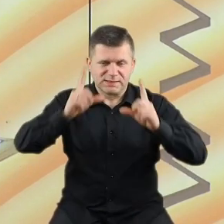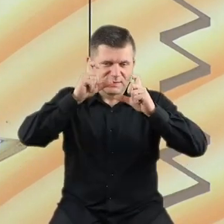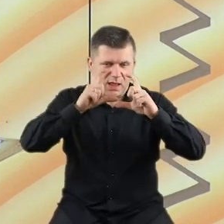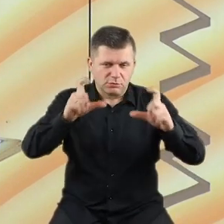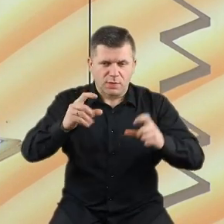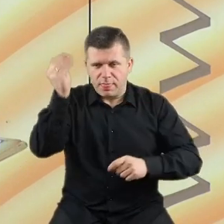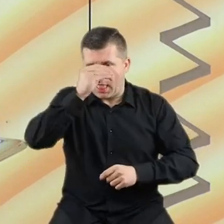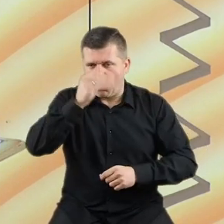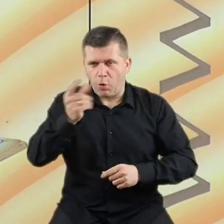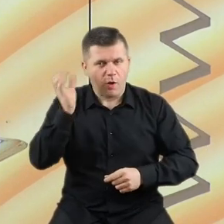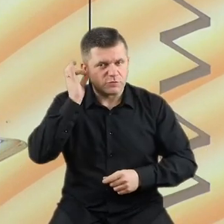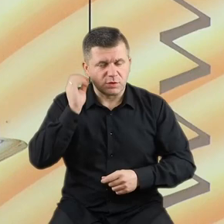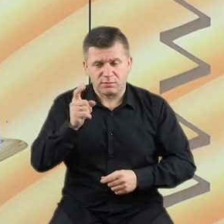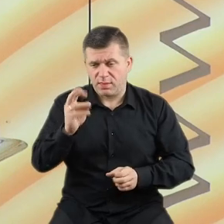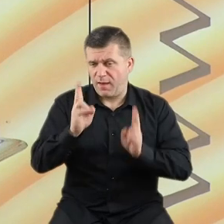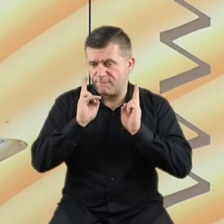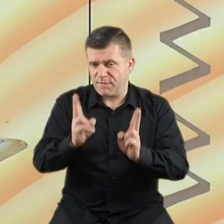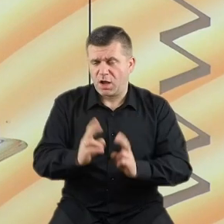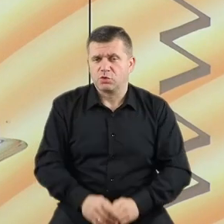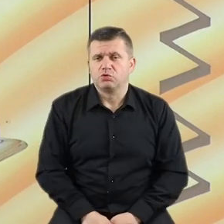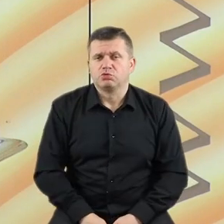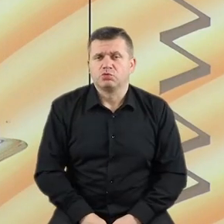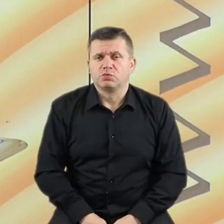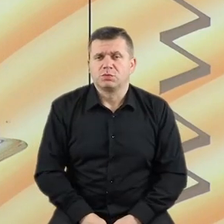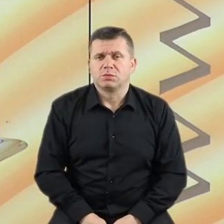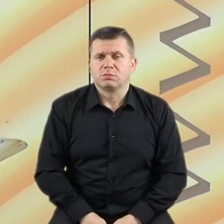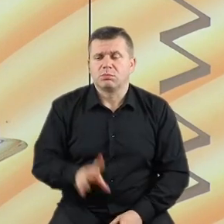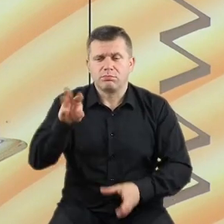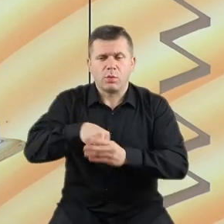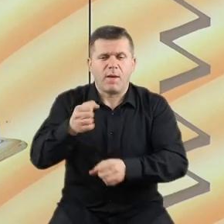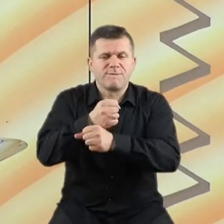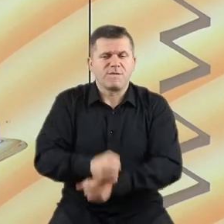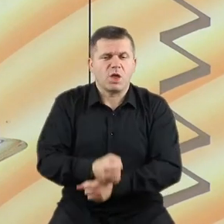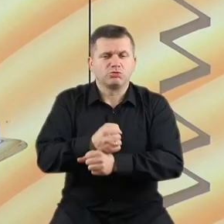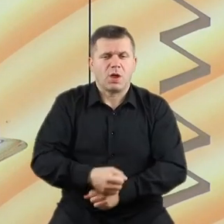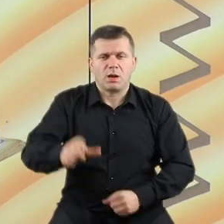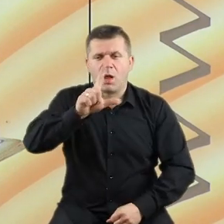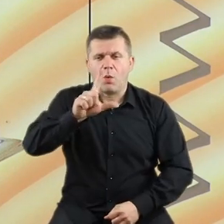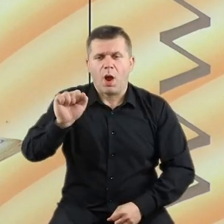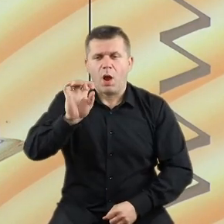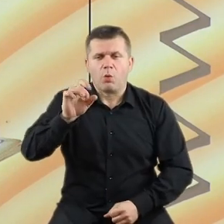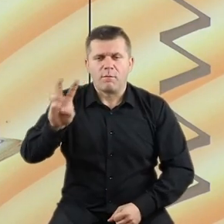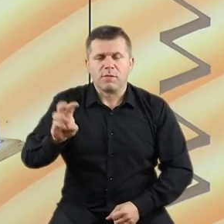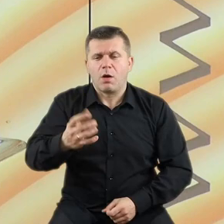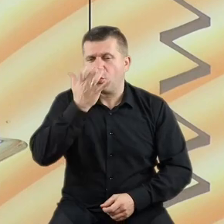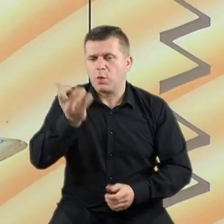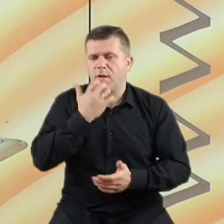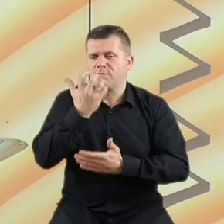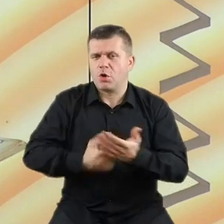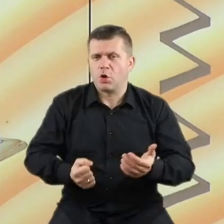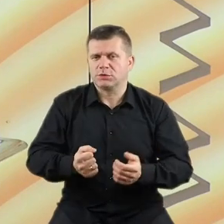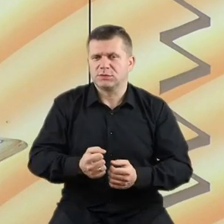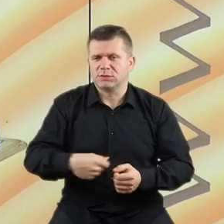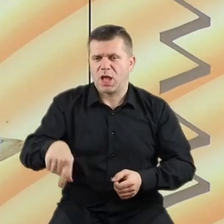pewnej naukowczyni, która faktycznie trafiła jako więźniarka łagru, ale Rosjanie